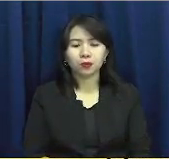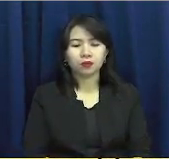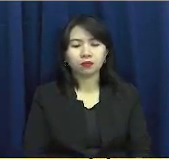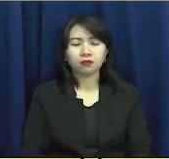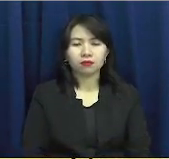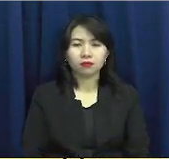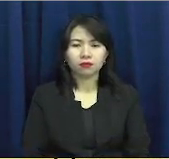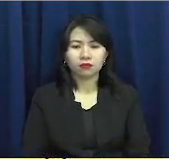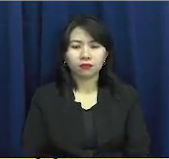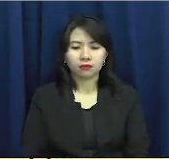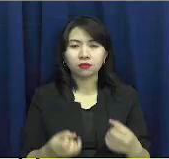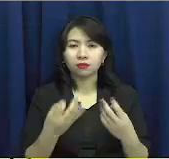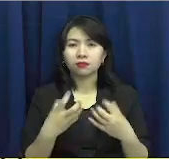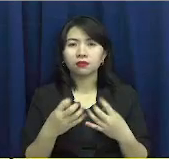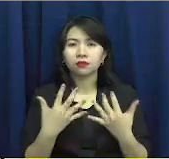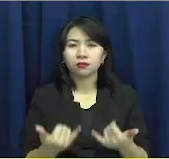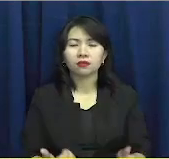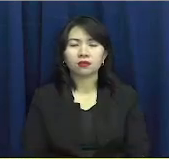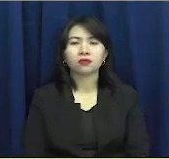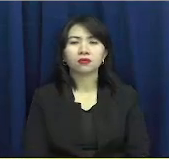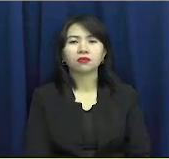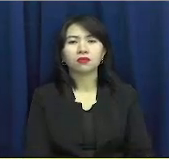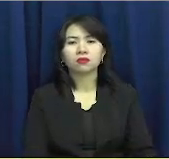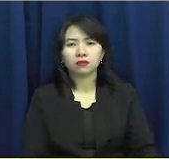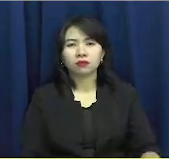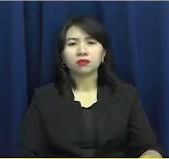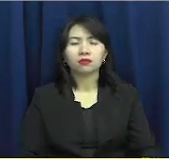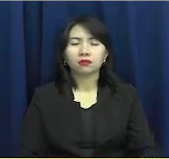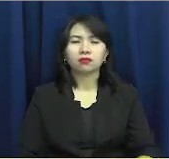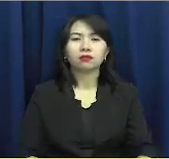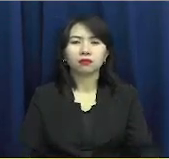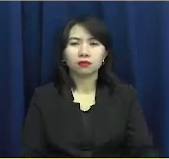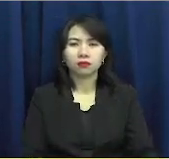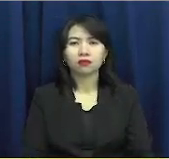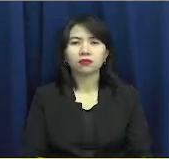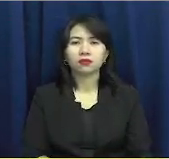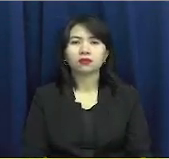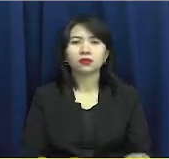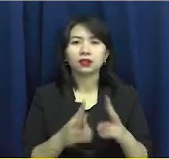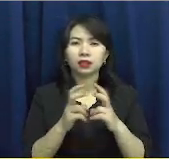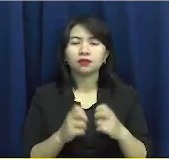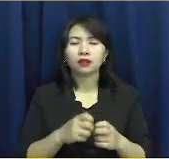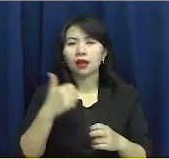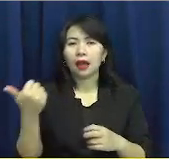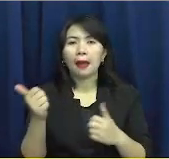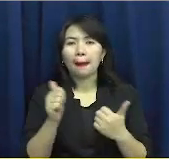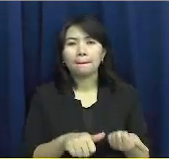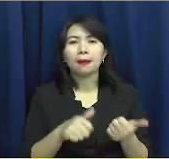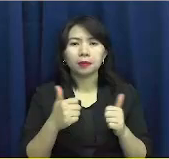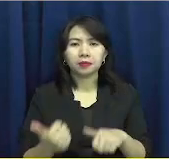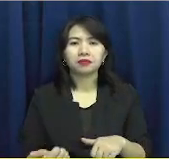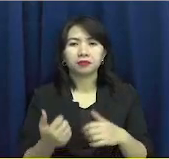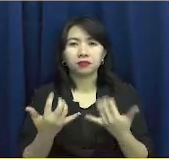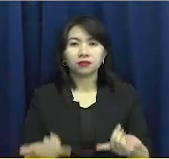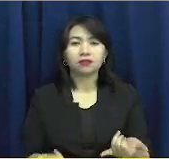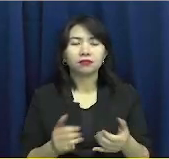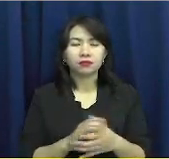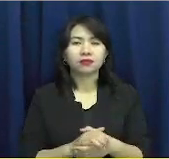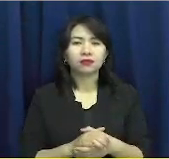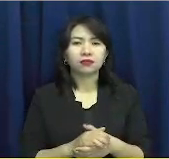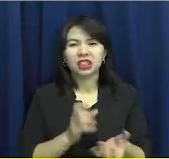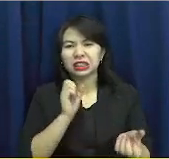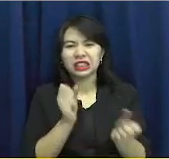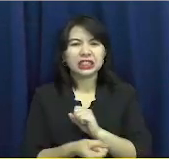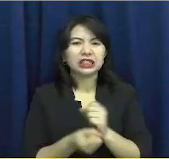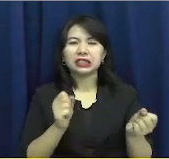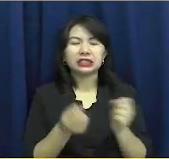mga religious denominations sa panahon ngayon. Even other Baptists or Baptists. You see? Ganyan